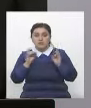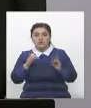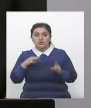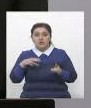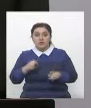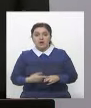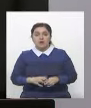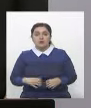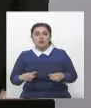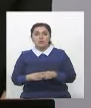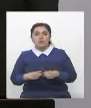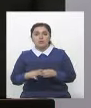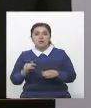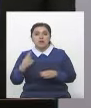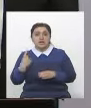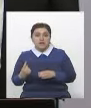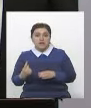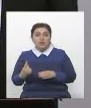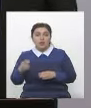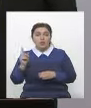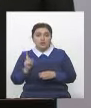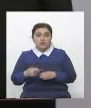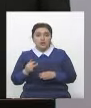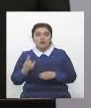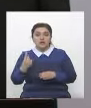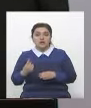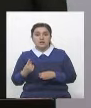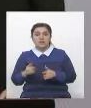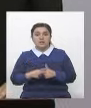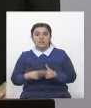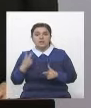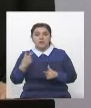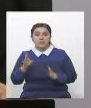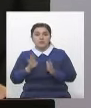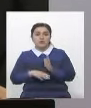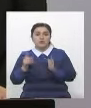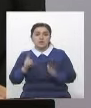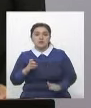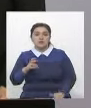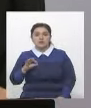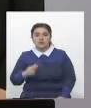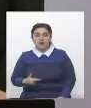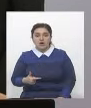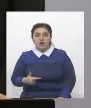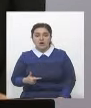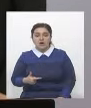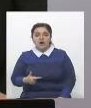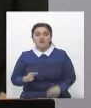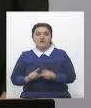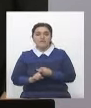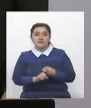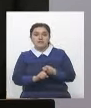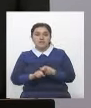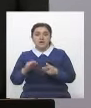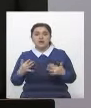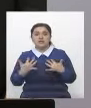– это группа из одного ударного и одного или двух безударных слогов.